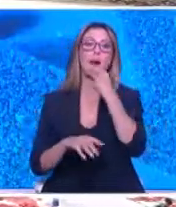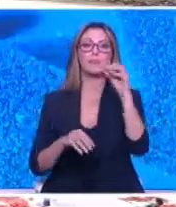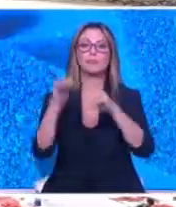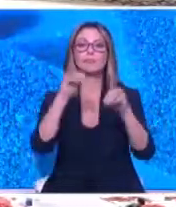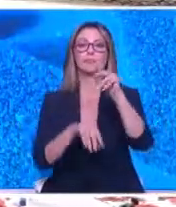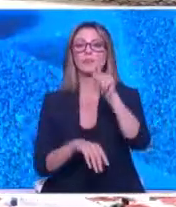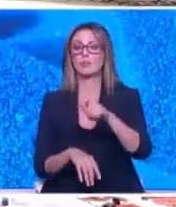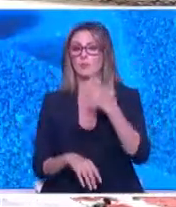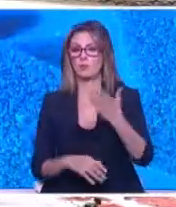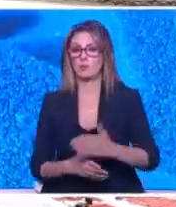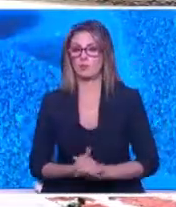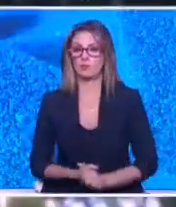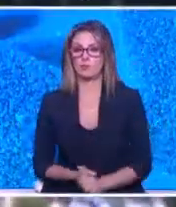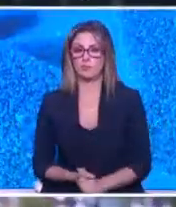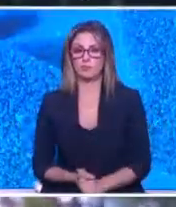kullanılıyor.